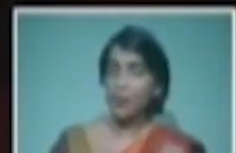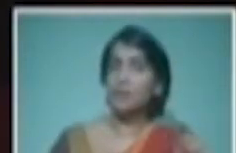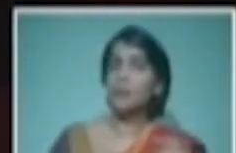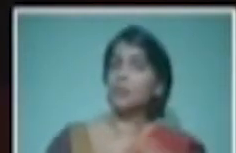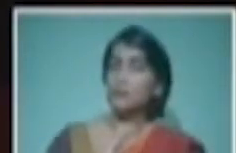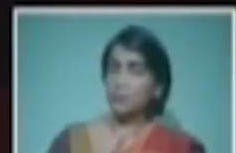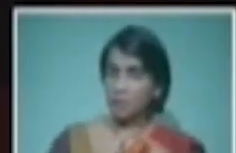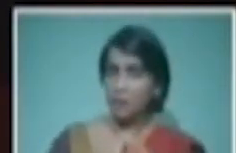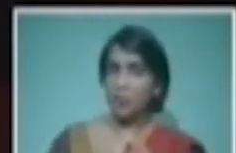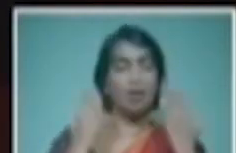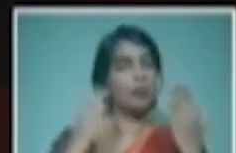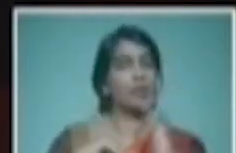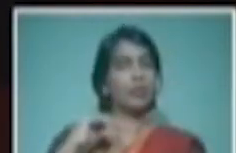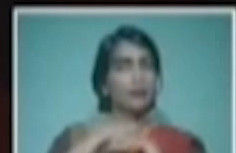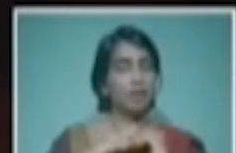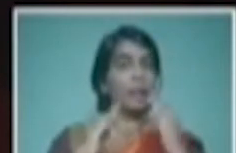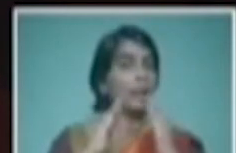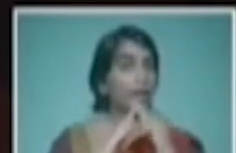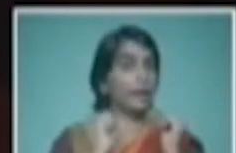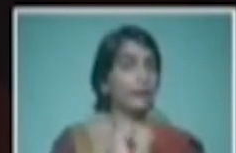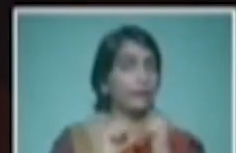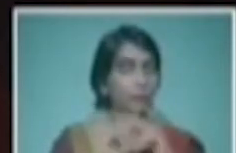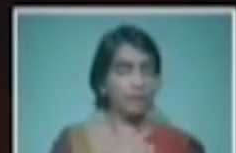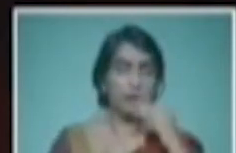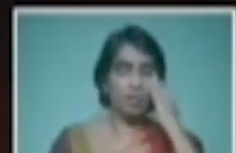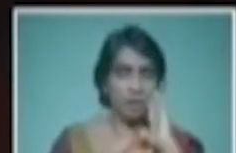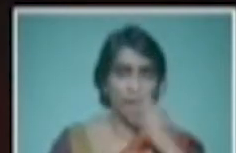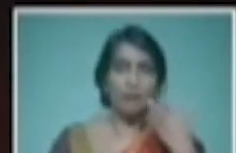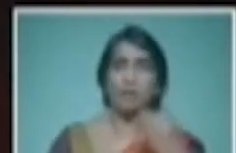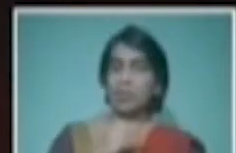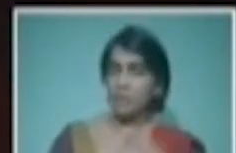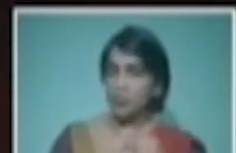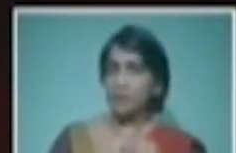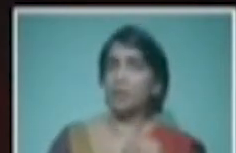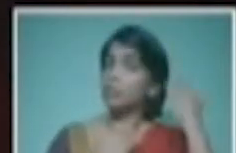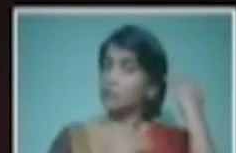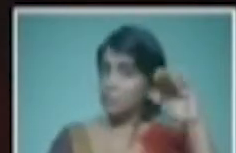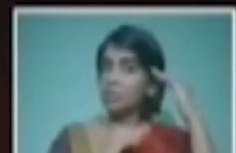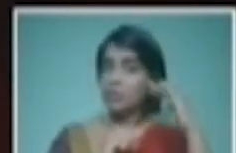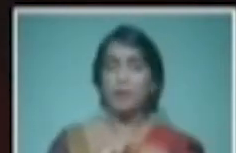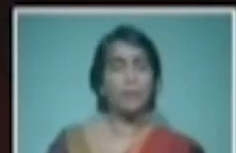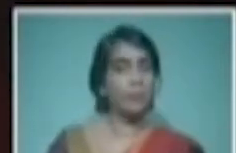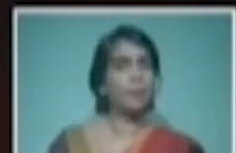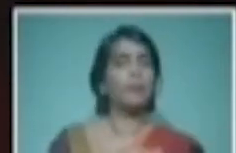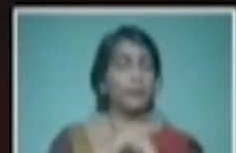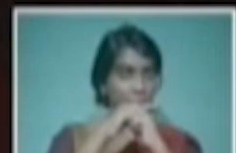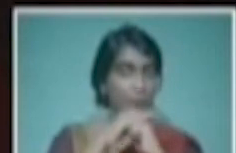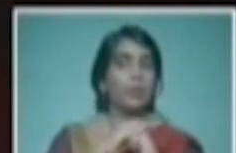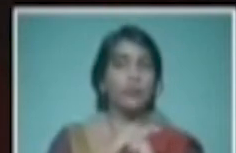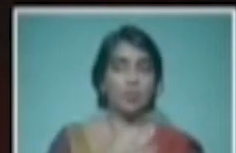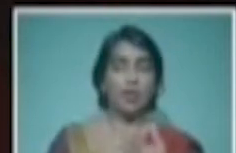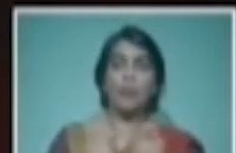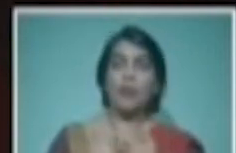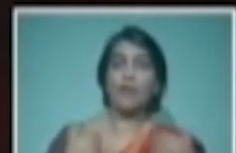मेरठे हस्तकर्मांत गृहकर्मांत संप्रदायिक कर्मांत अपनायन प्रवर्धने किरी में आपी